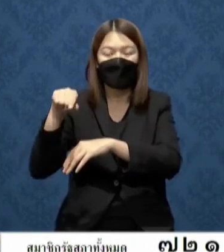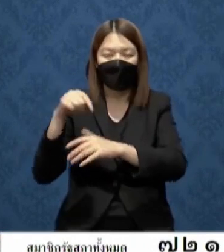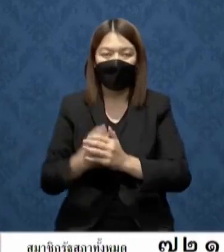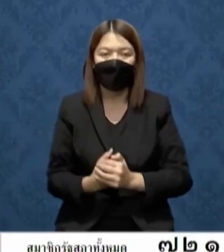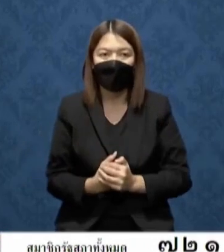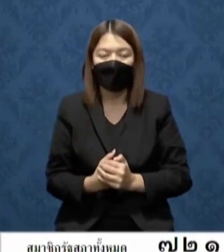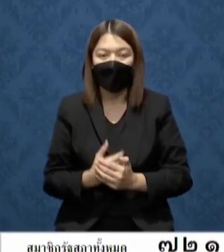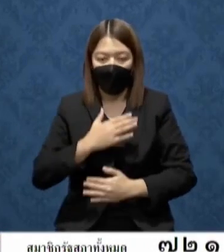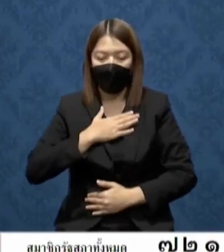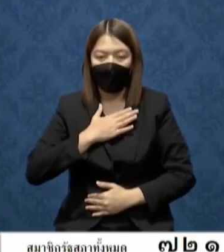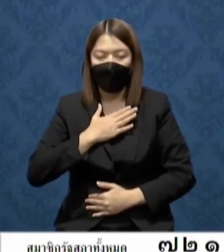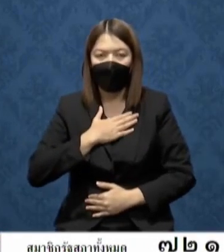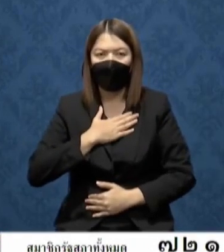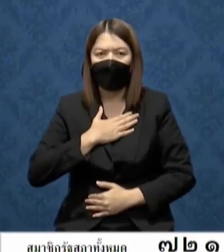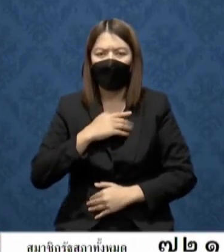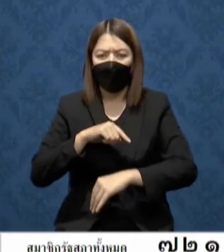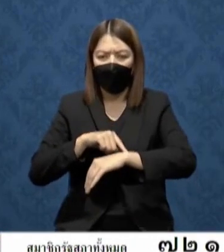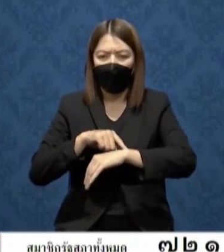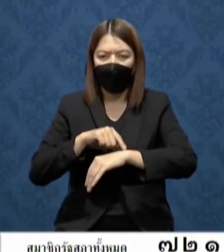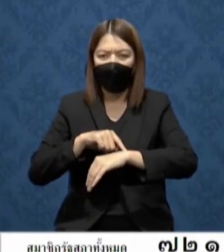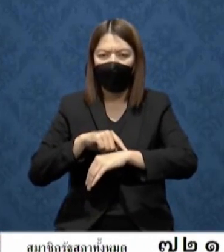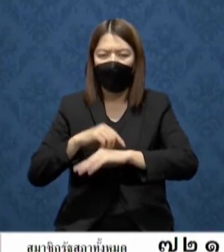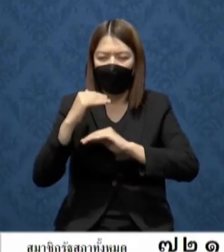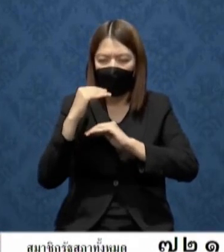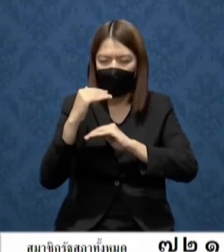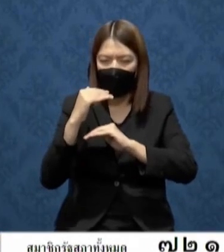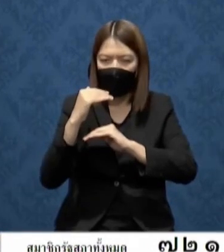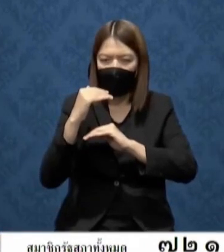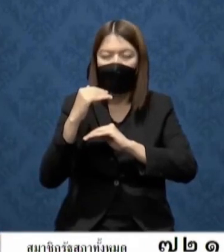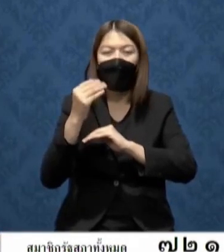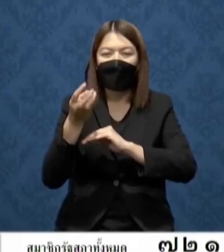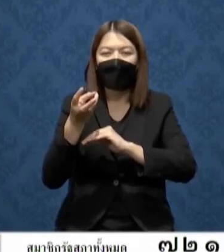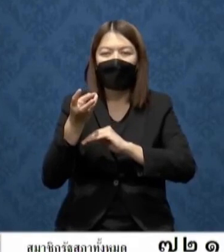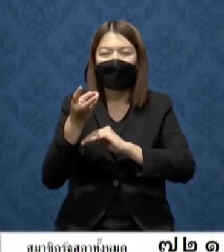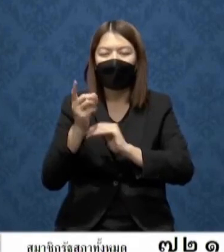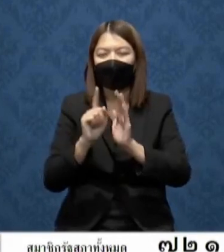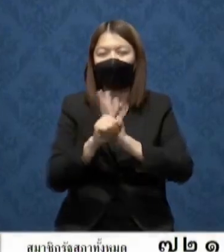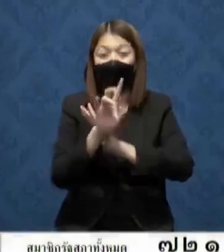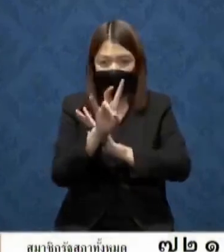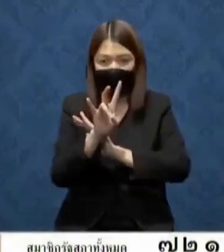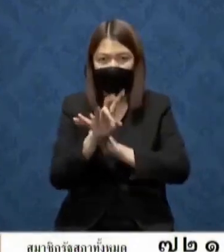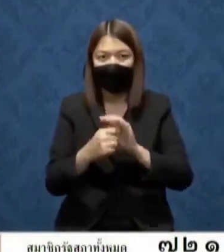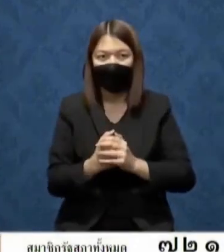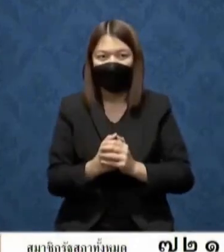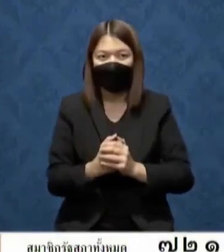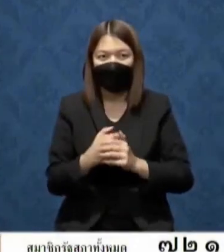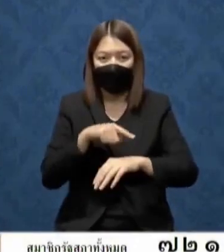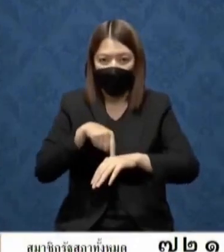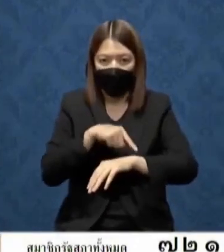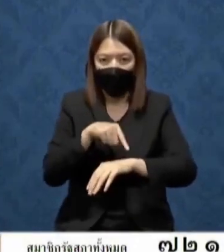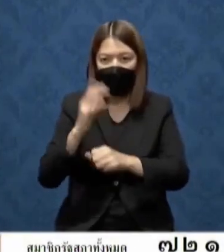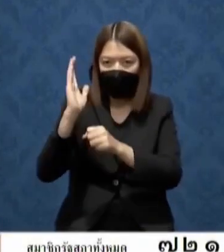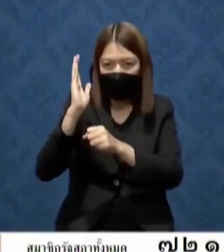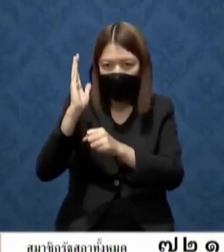ทําทครัำหบผม เวลามีไม่มากเท่าผู้ชีแจงมีเพีงแค่ 7 นาที ผมอยากจะใช้เวลานี้อย่ม